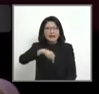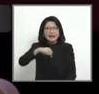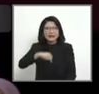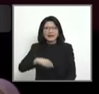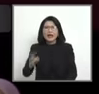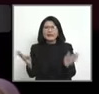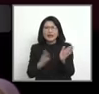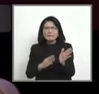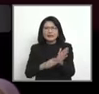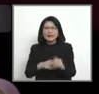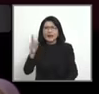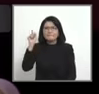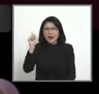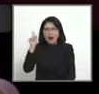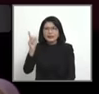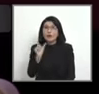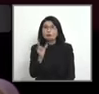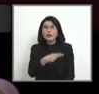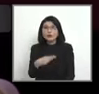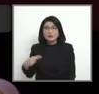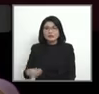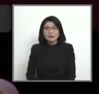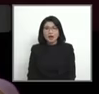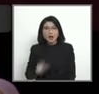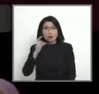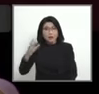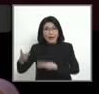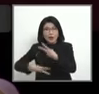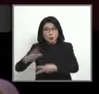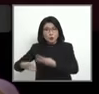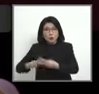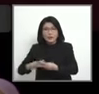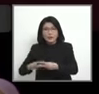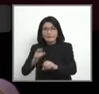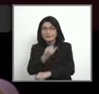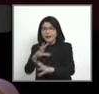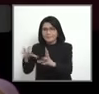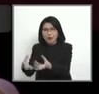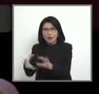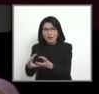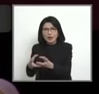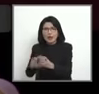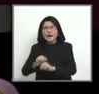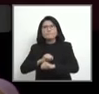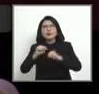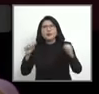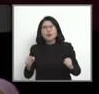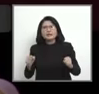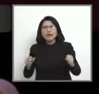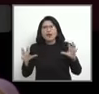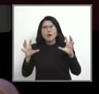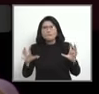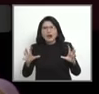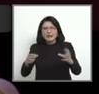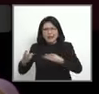perannya adalah melindungi segenap bangsa mensejahterakan Nah kalau hari ini misalnya ada ketimpangan yang luar biasa maka paradigma yang